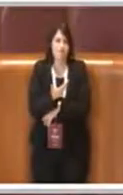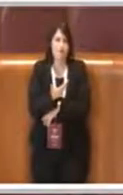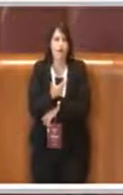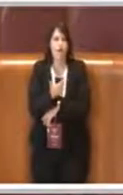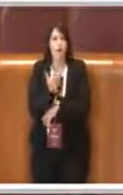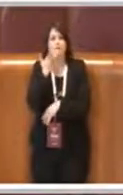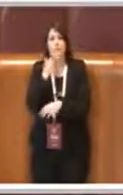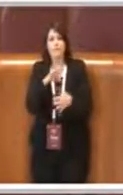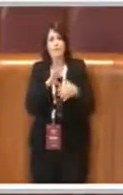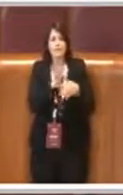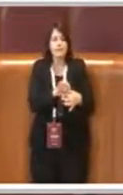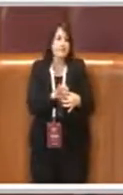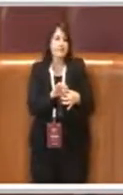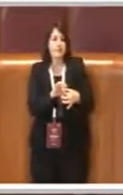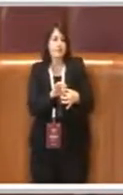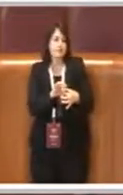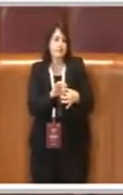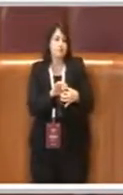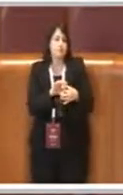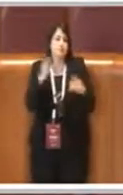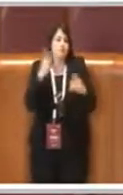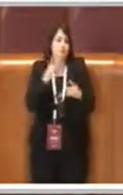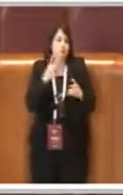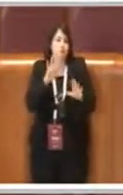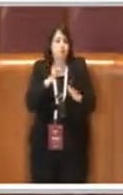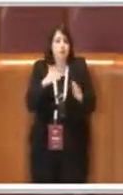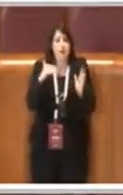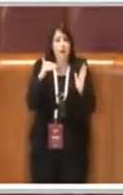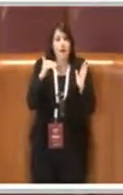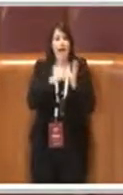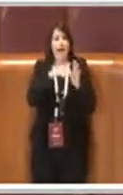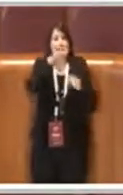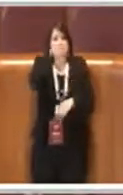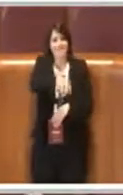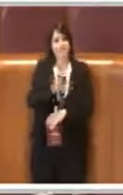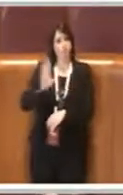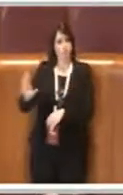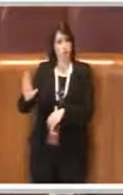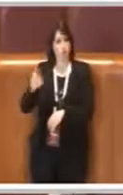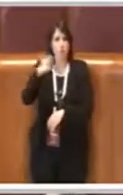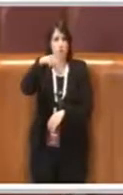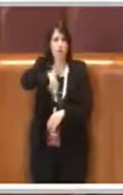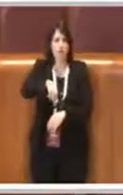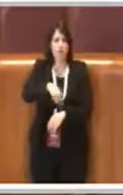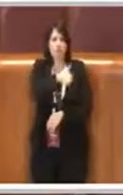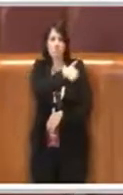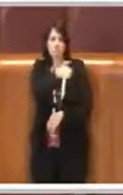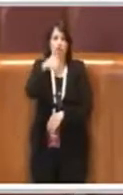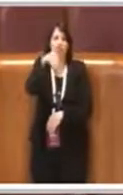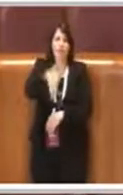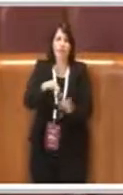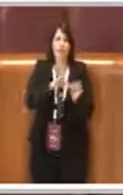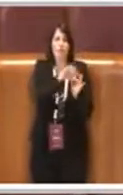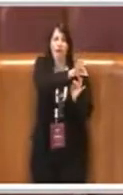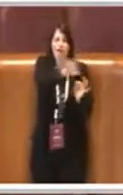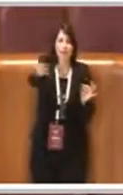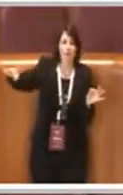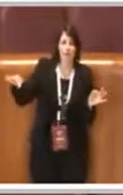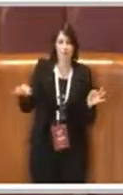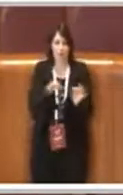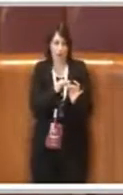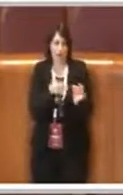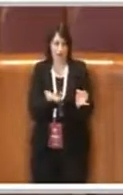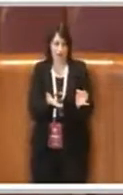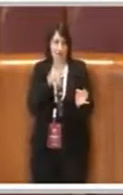a, che ne so, al suo modo, alle sue ville, perché qui stiamo parlando oggi di 100.000 metri quadri, quindi lui evidentemente